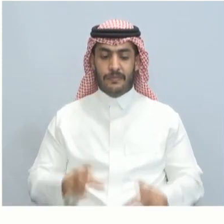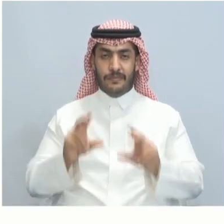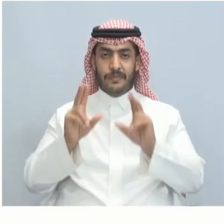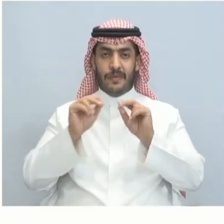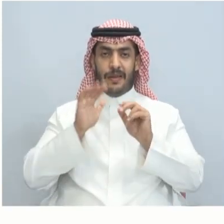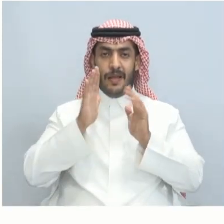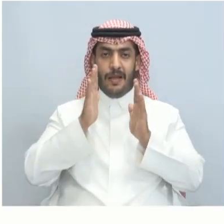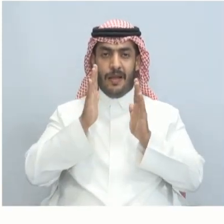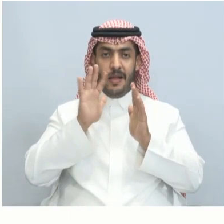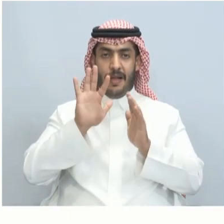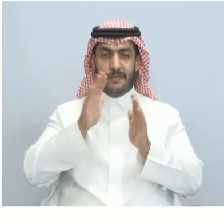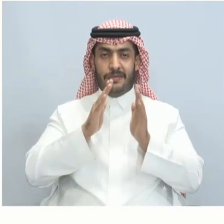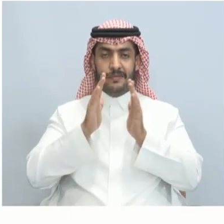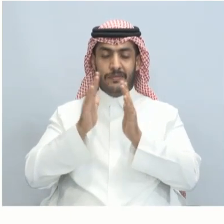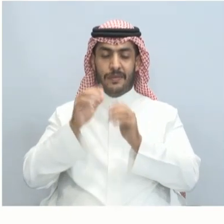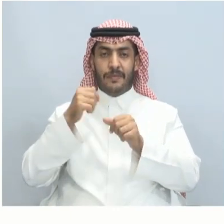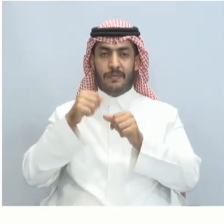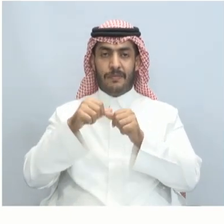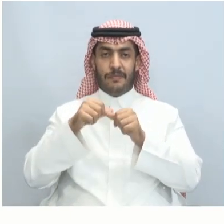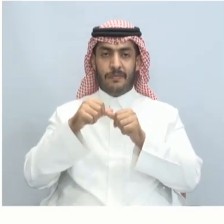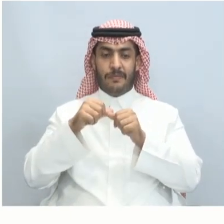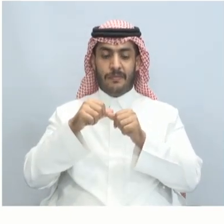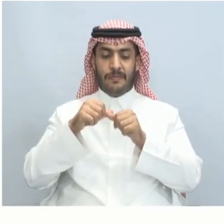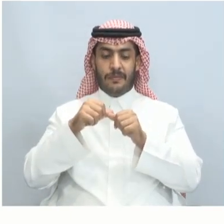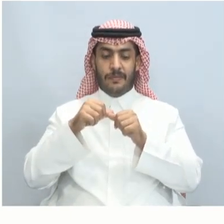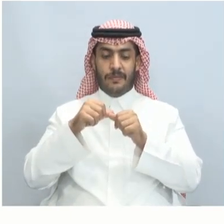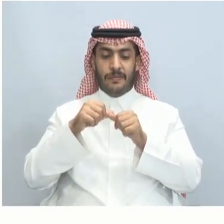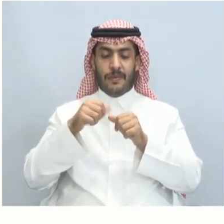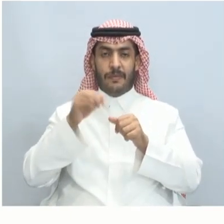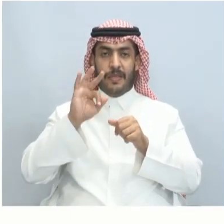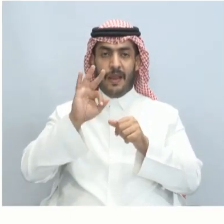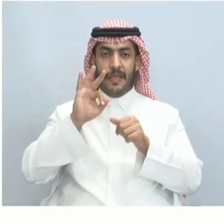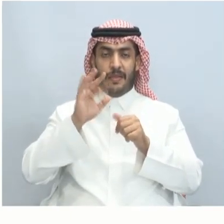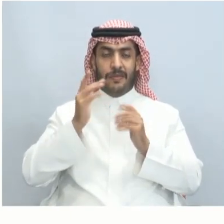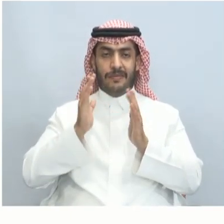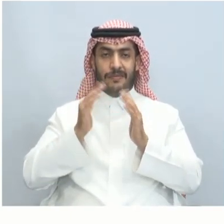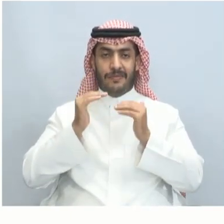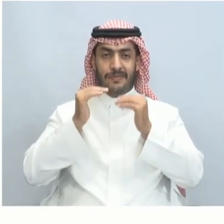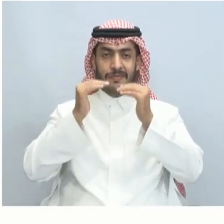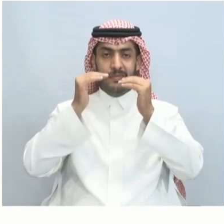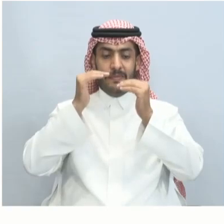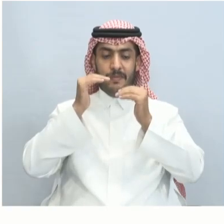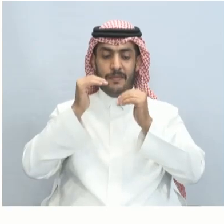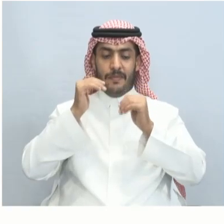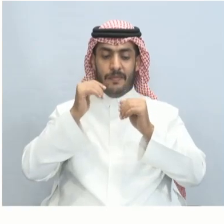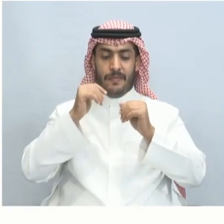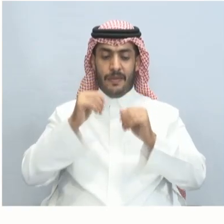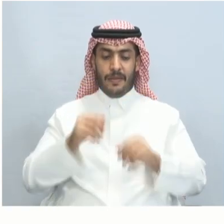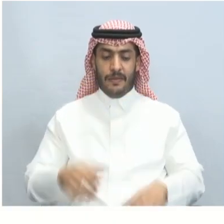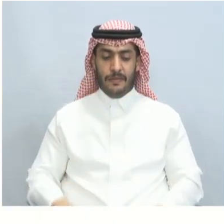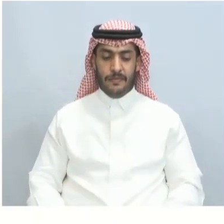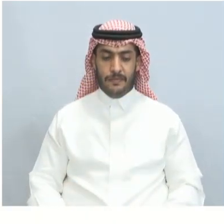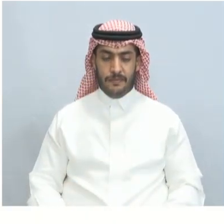خمس وحدات الى اليمين يتبقى علي ماذا يتبقى علي ثلاث وحدات الى اعلى نرسم انسحاب ثلاث